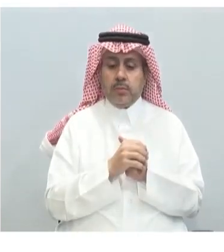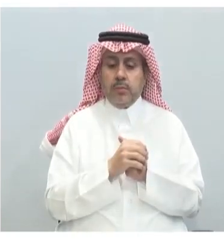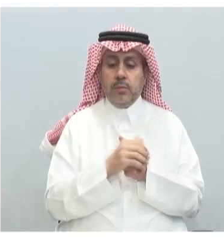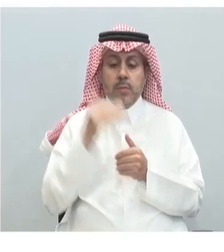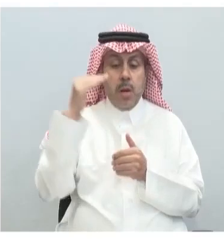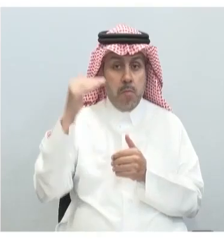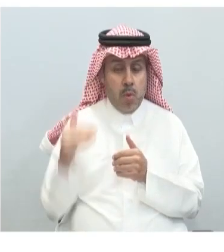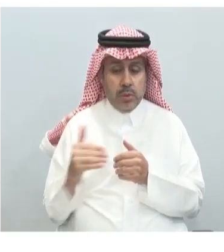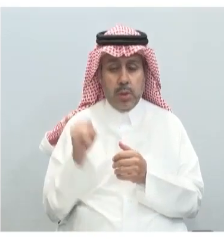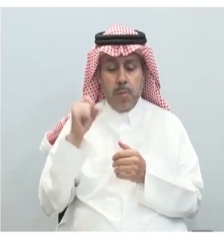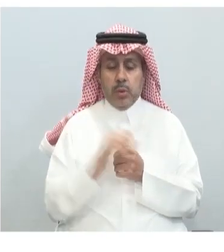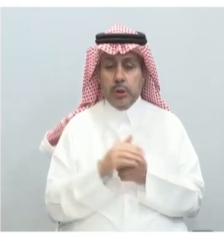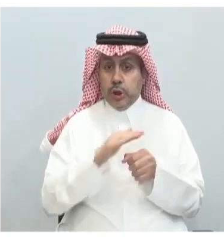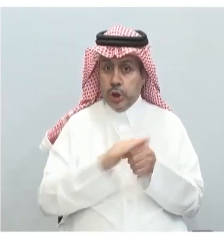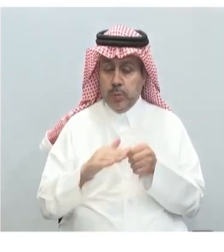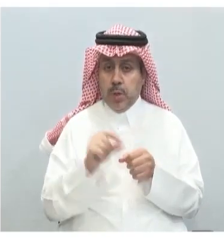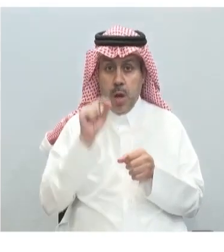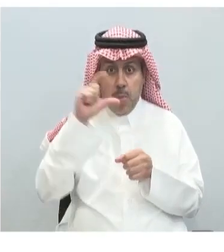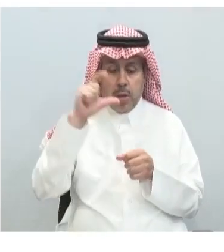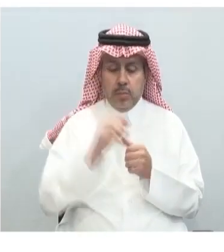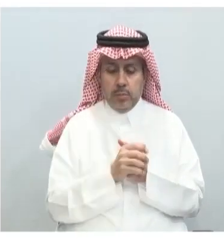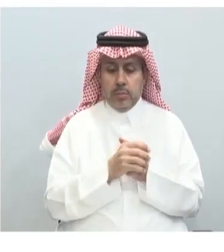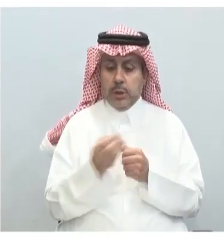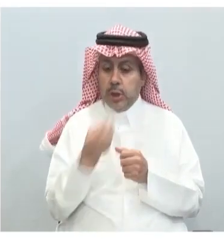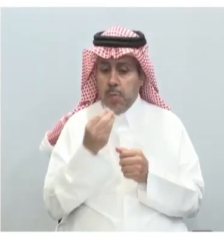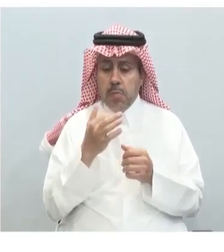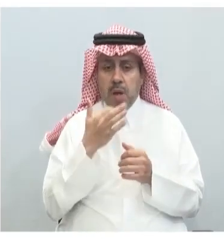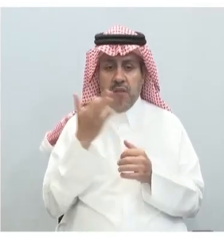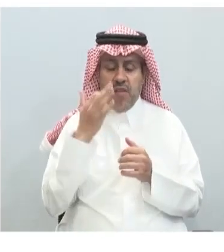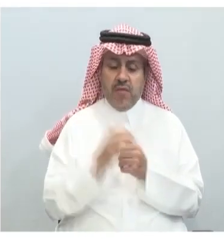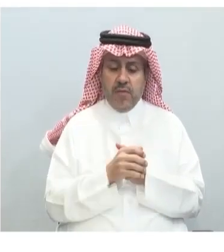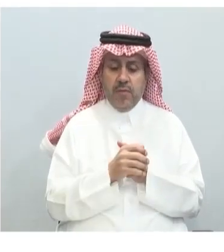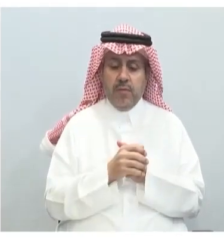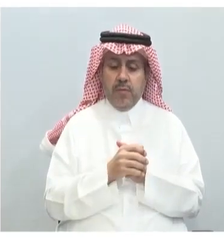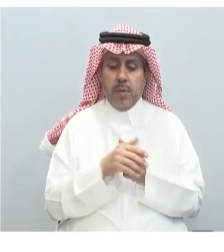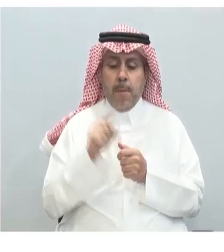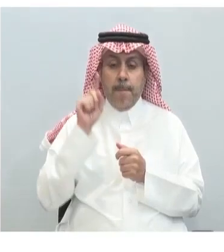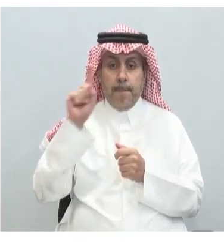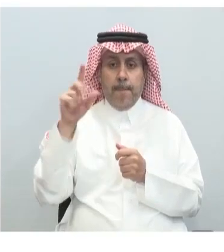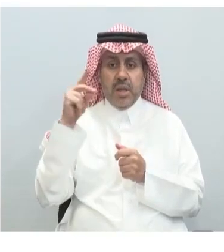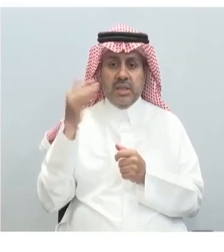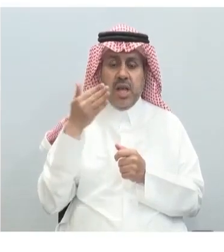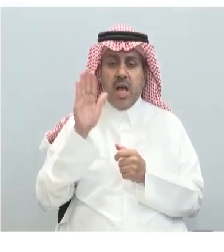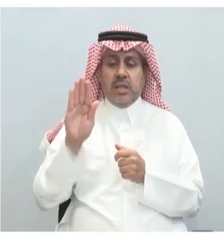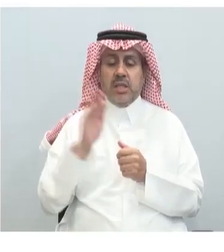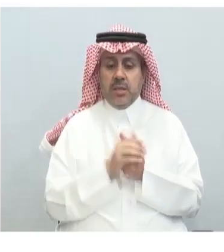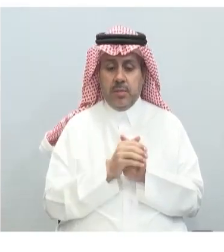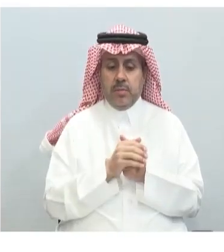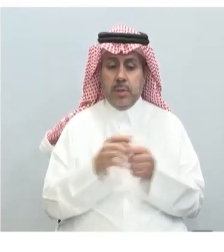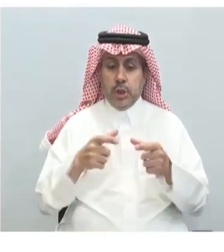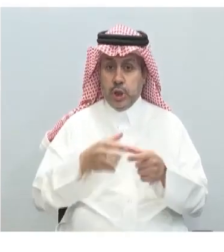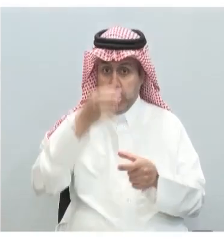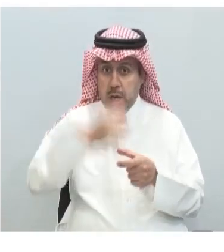المواد شريحه بطاطس كبيره او اي طعام خفيف مشابه يفضل البطاطس فقط كاس سعته